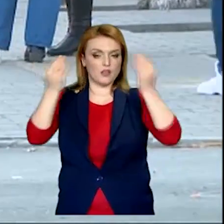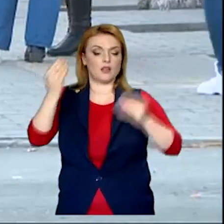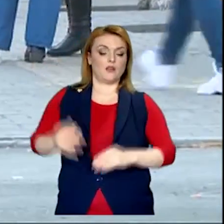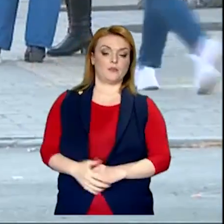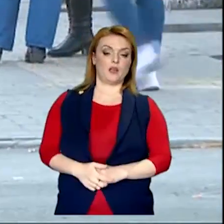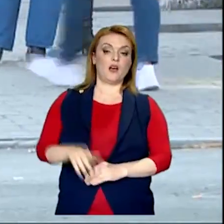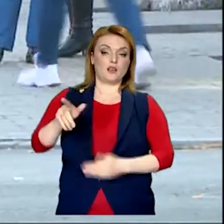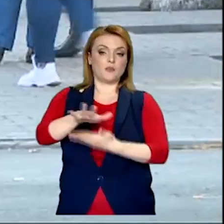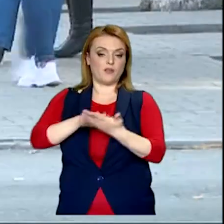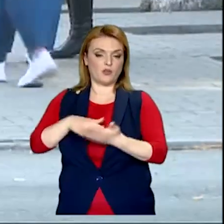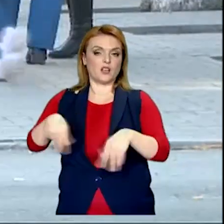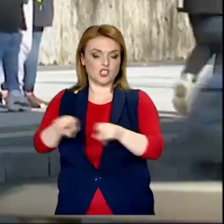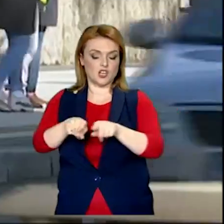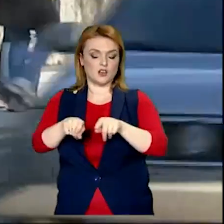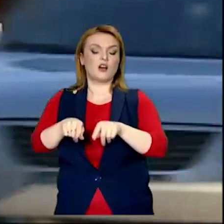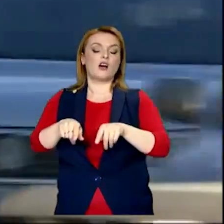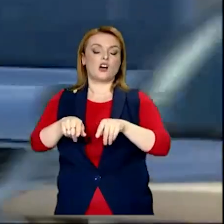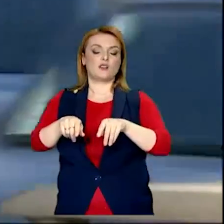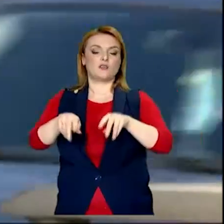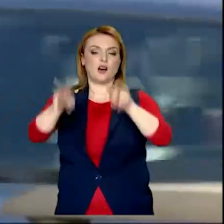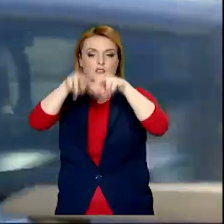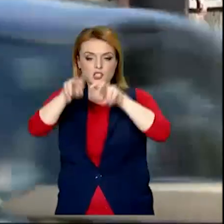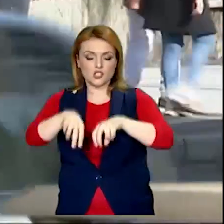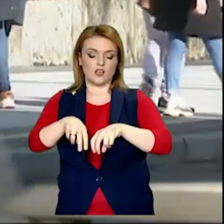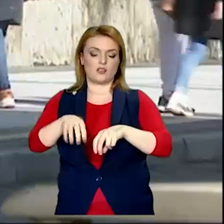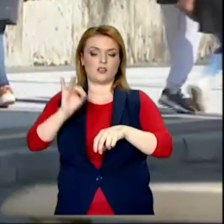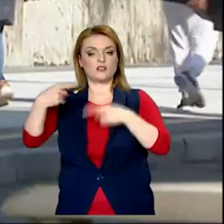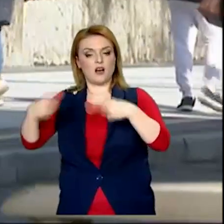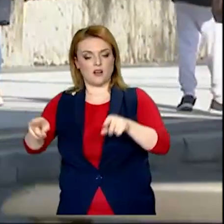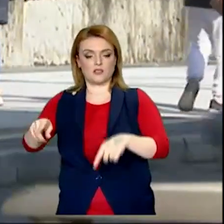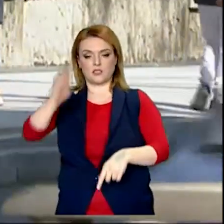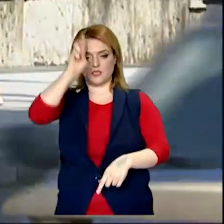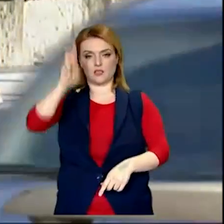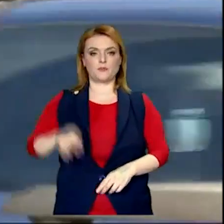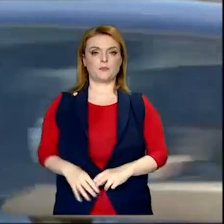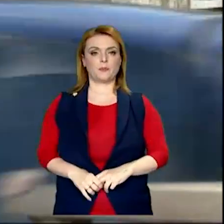cercetări în științe politice și relații internaționale și ține de Academia Română.